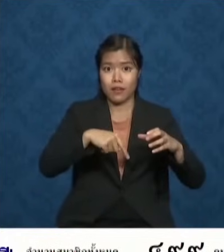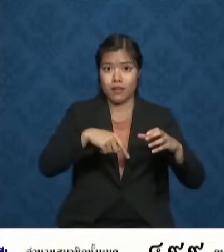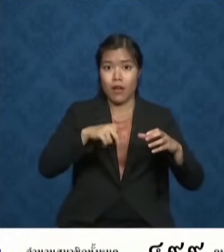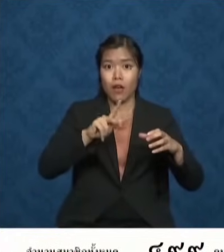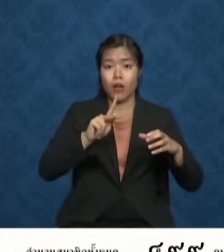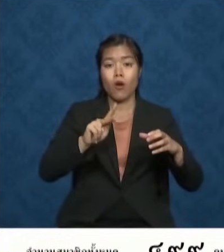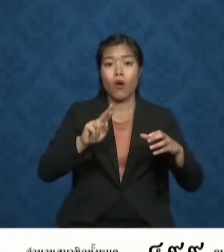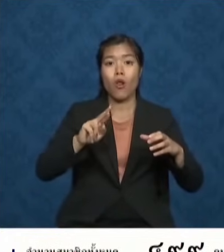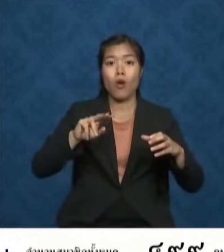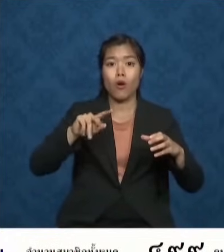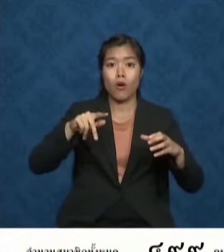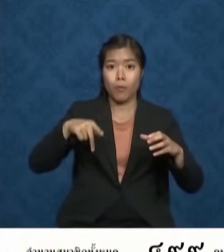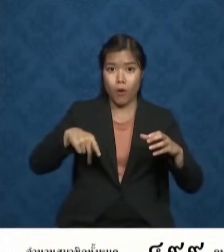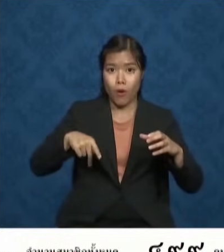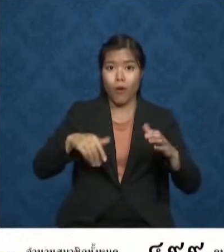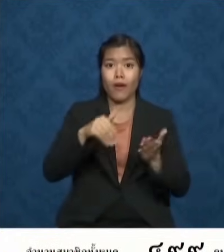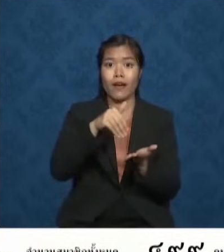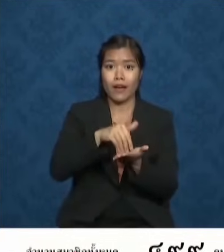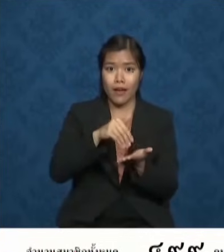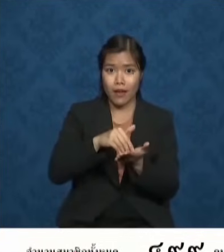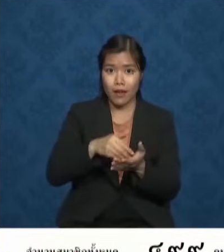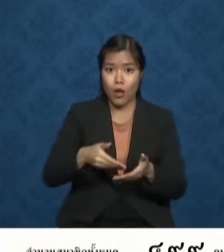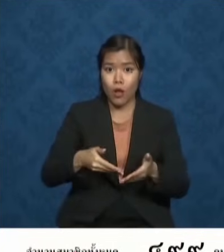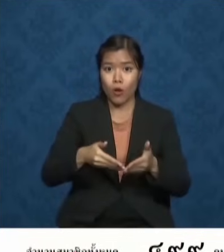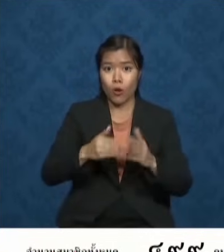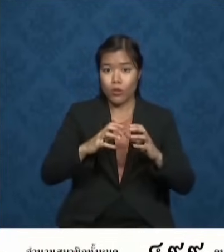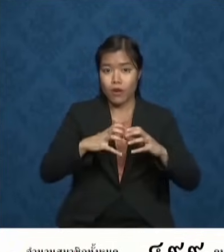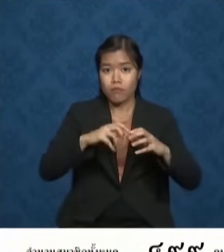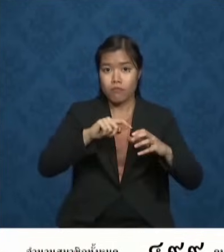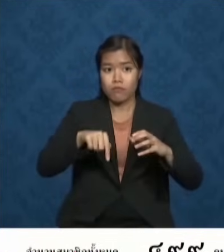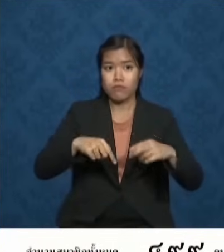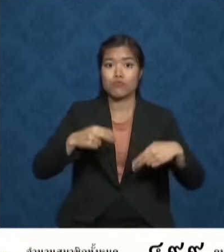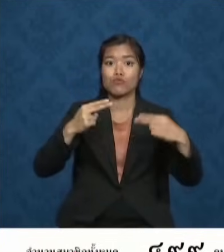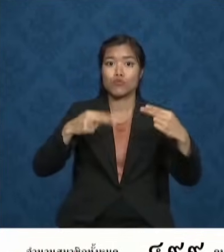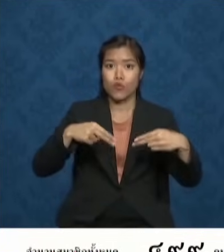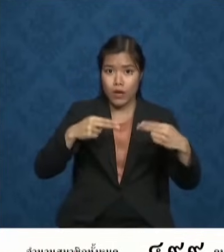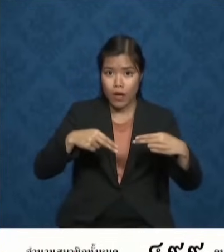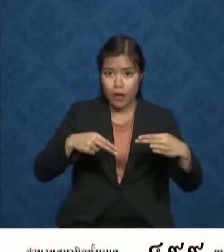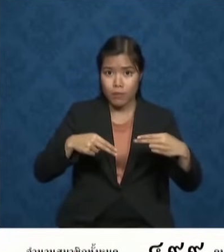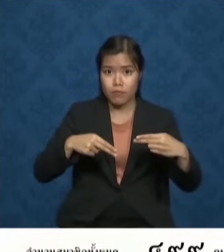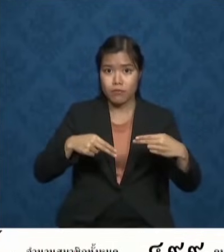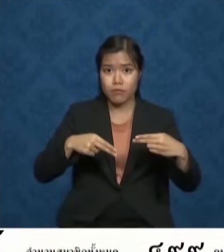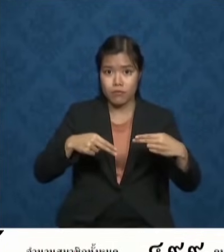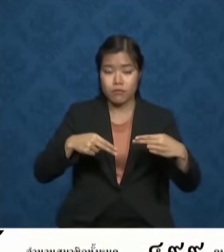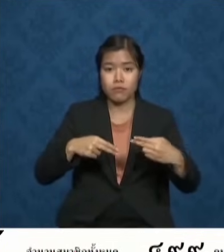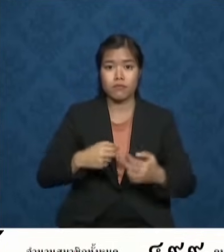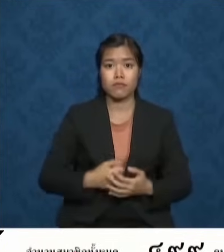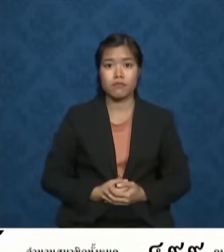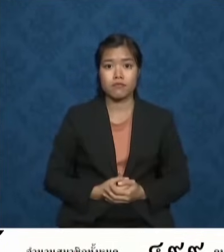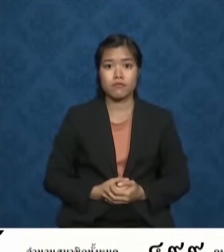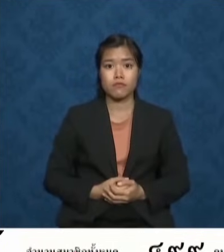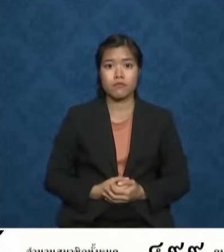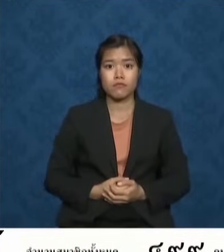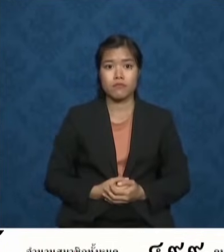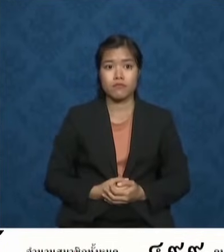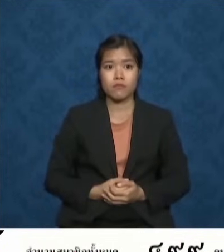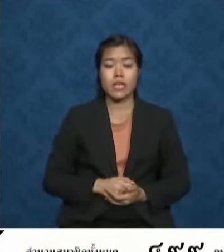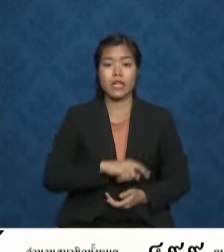างตั้งในยุคสงครามจิตวิทยาสงครามคอมมิวนิสต์ภารกิ